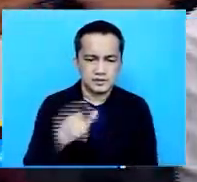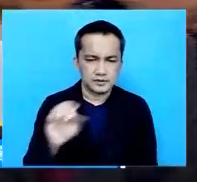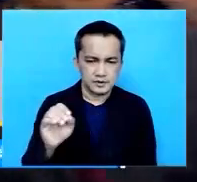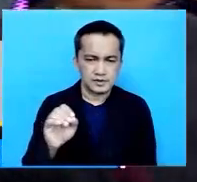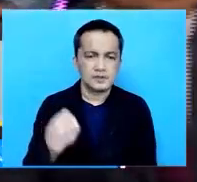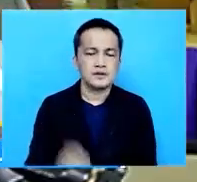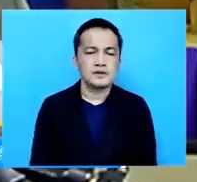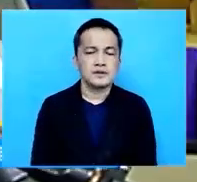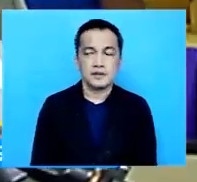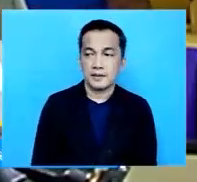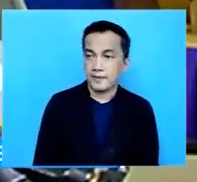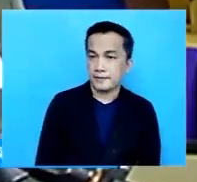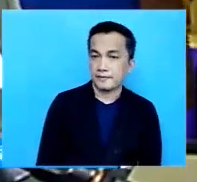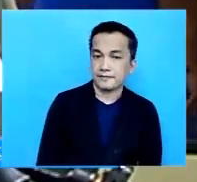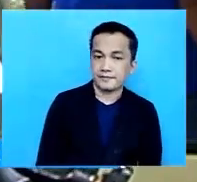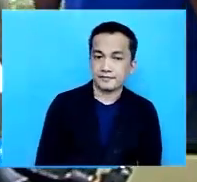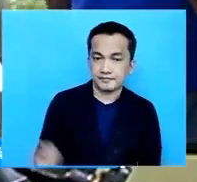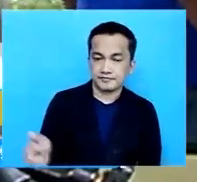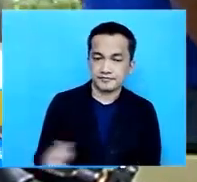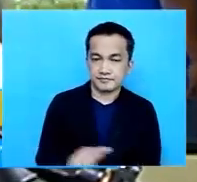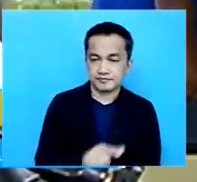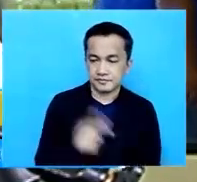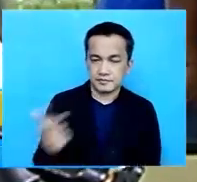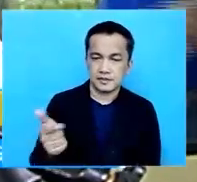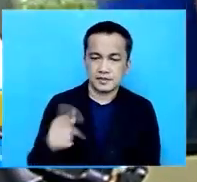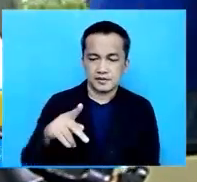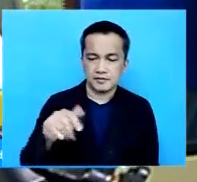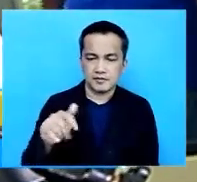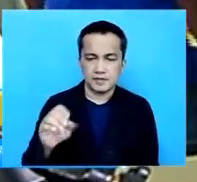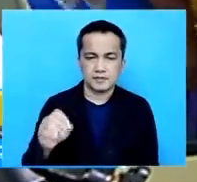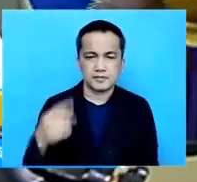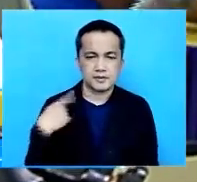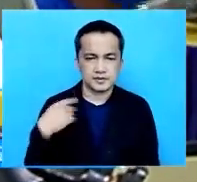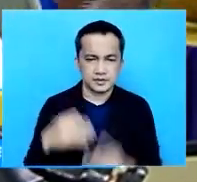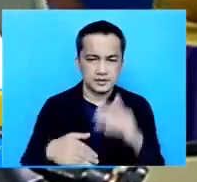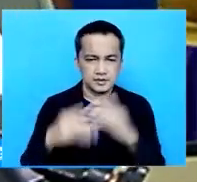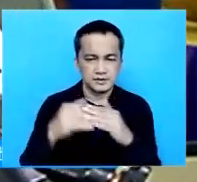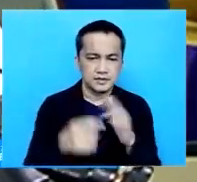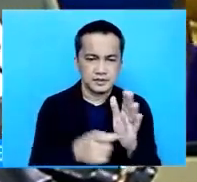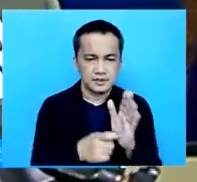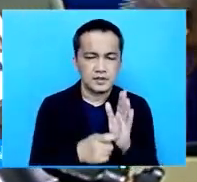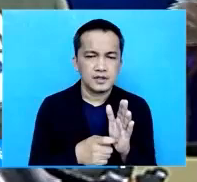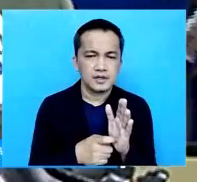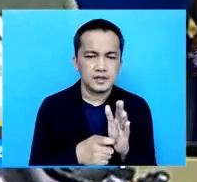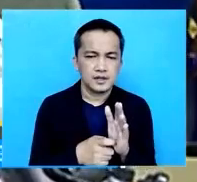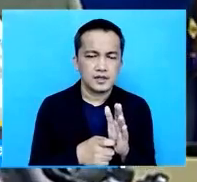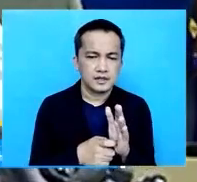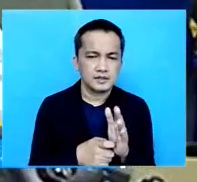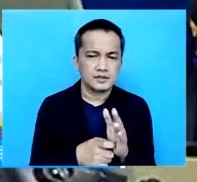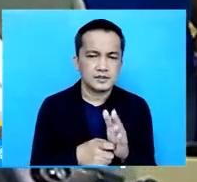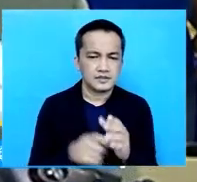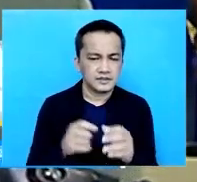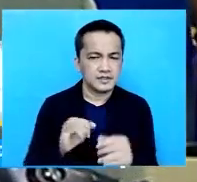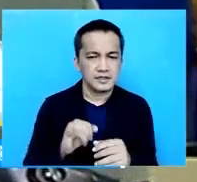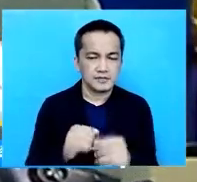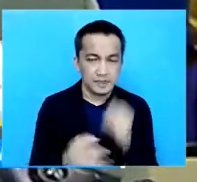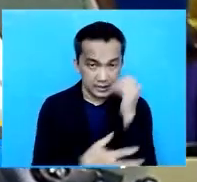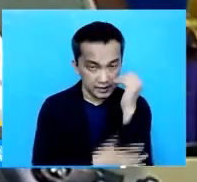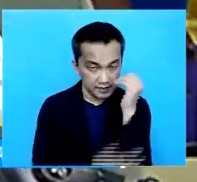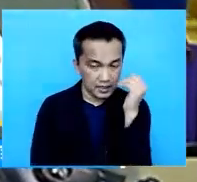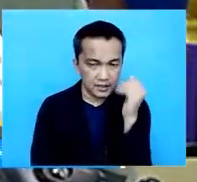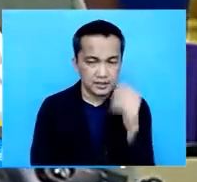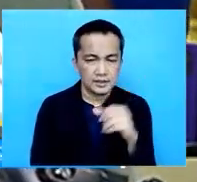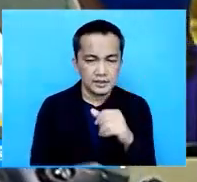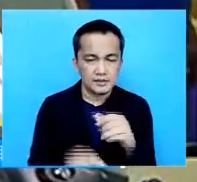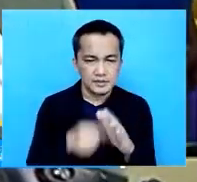PAO, meron siya ng threshold, no, na yung mga requirements, yung indigent ka, ganyan. So paminsan hindi ka